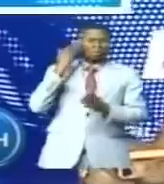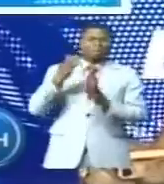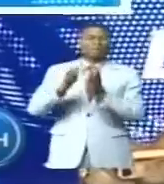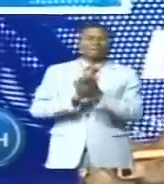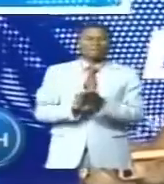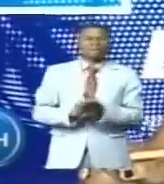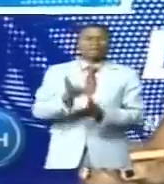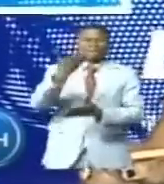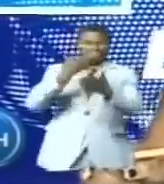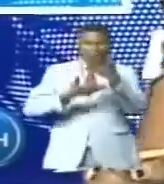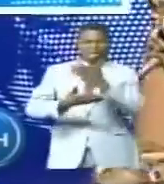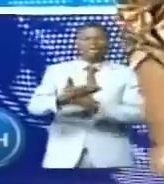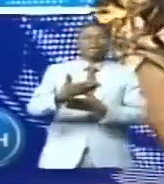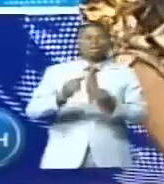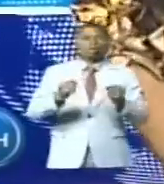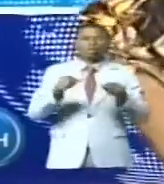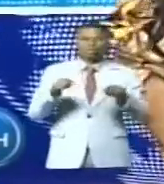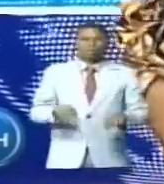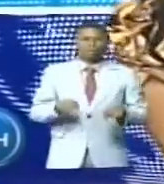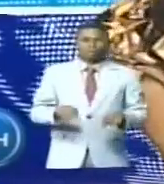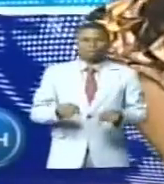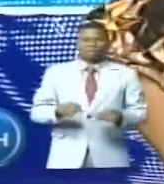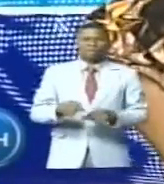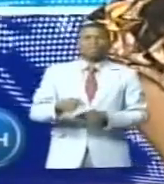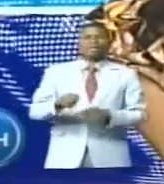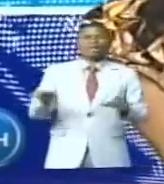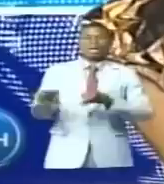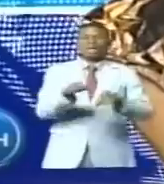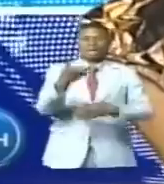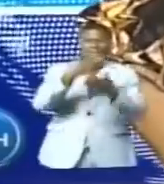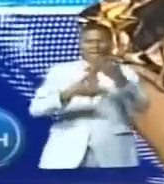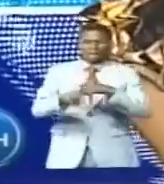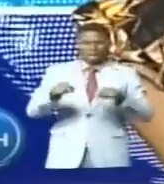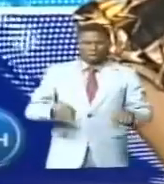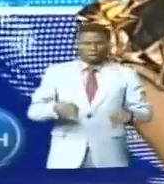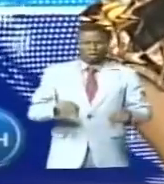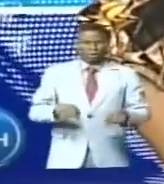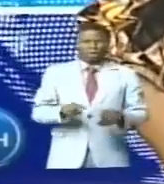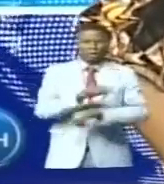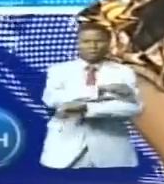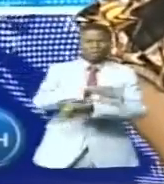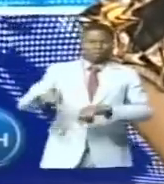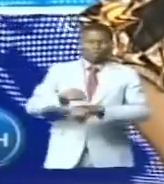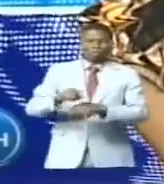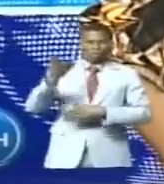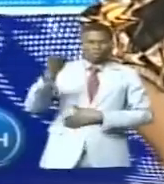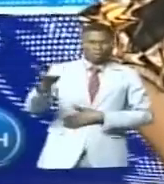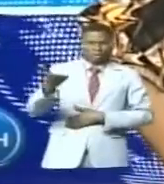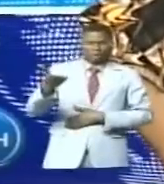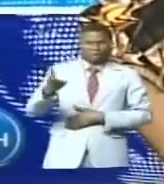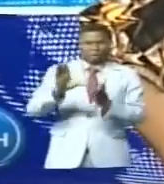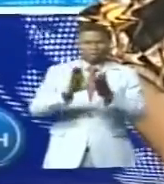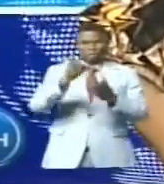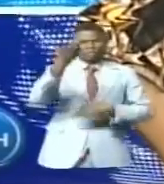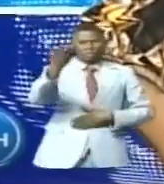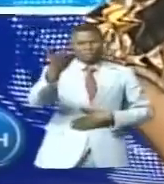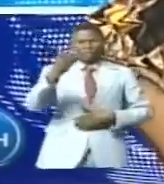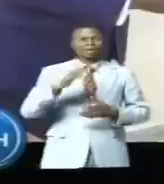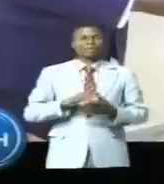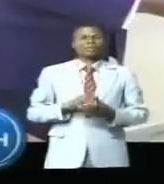pris possession de son pouvoir. La cérémonie de remise et reprise a eu lieu aujourd'hui au siège de cette haute cour. Edith Chala pour le